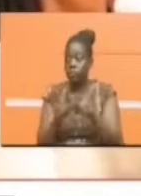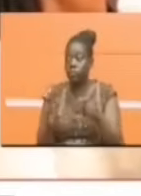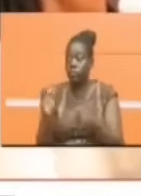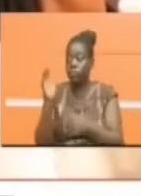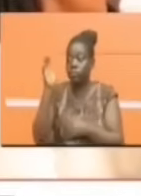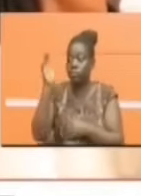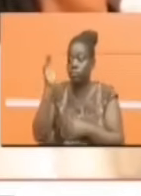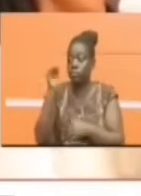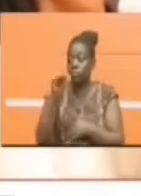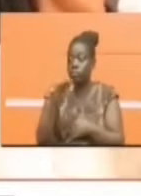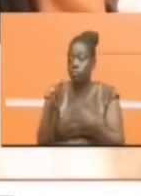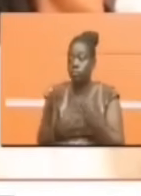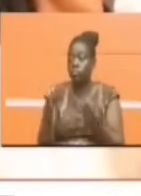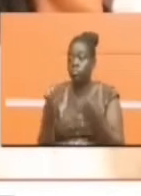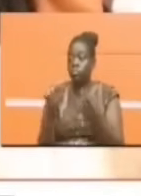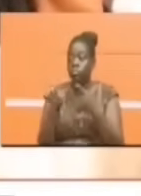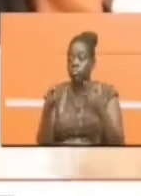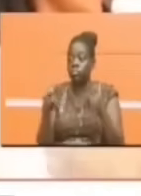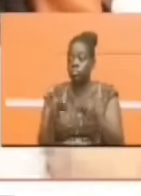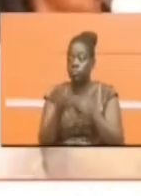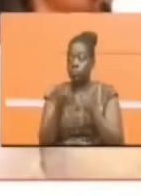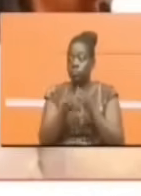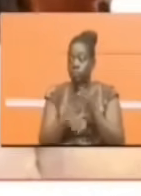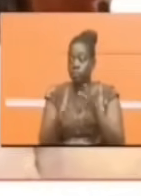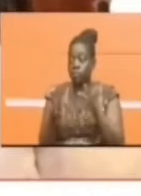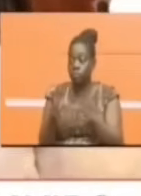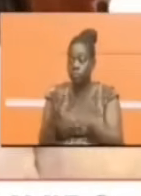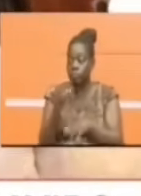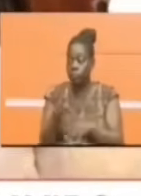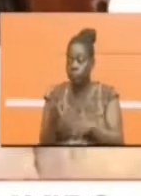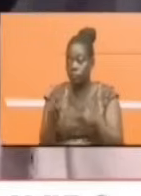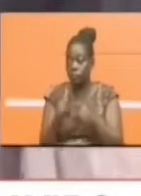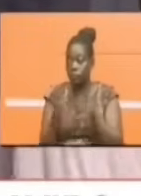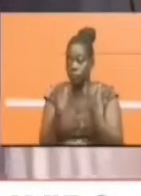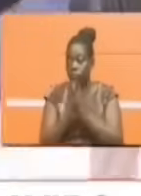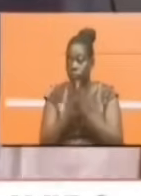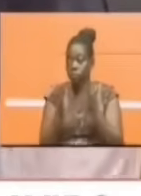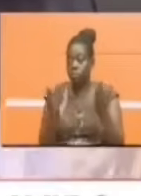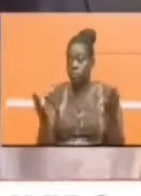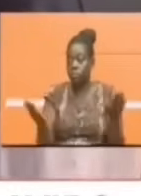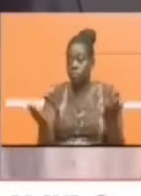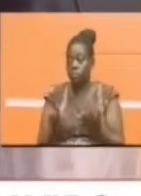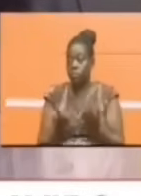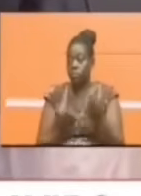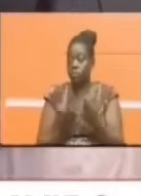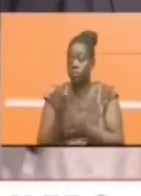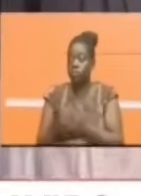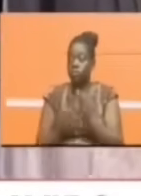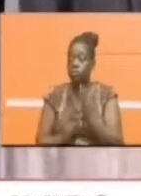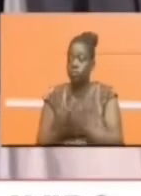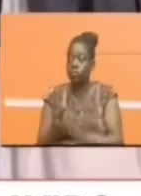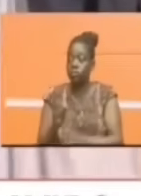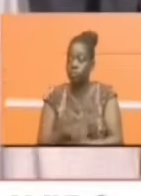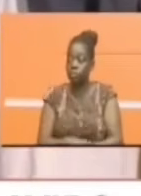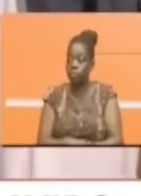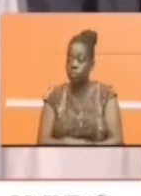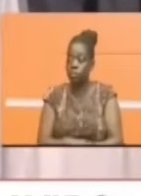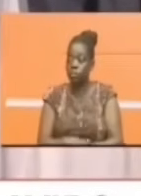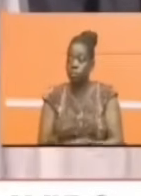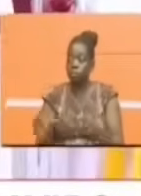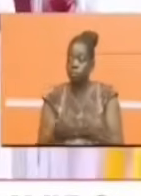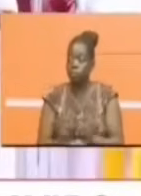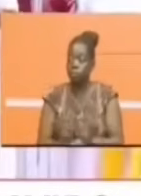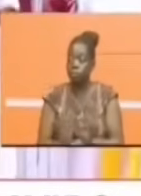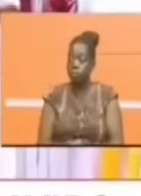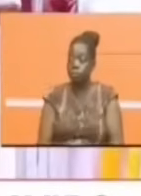ebirayiro byabwe n'atongoza ne ssemateeka w'ekibiina kino n'ekitavu mwe bagenda okuyita okwekulaakulanya. Desani